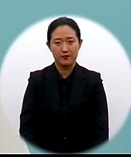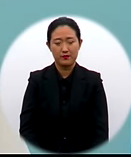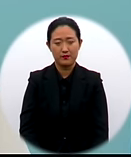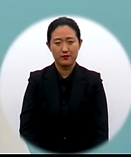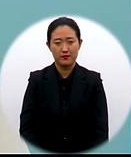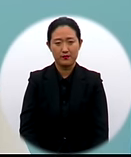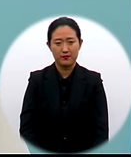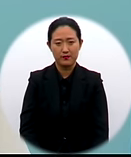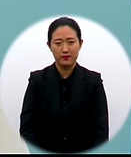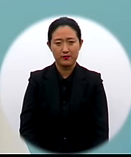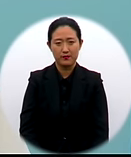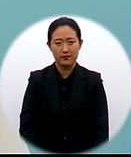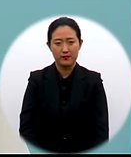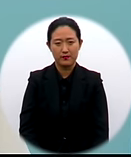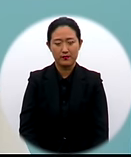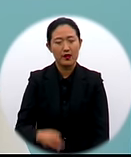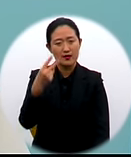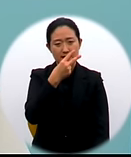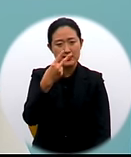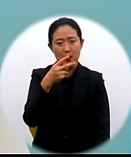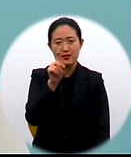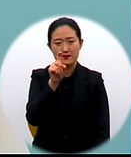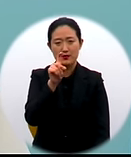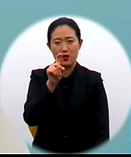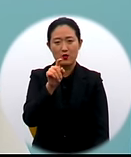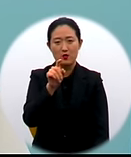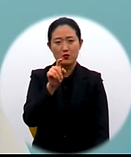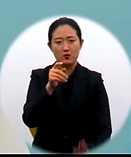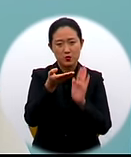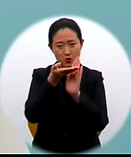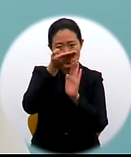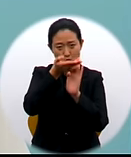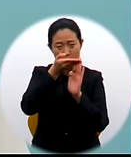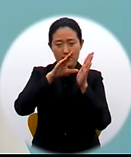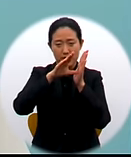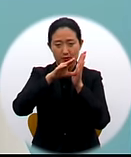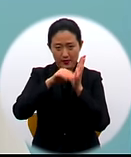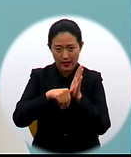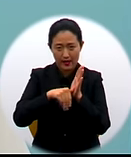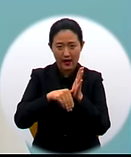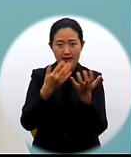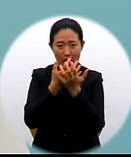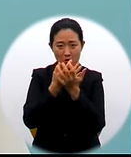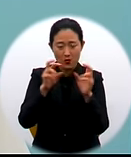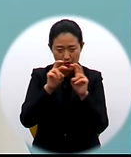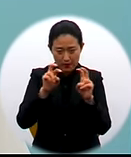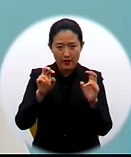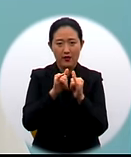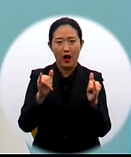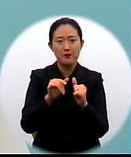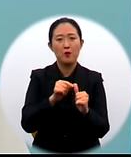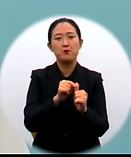포지션을 채용하기 시작할 무렵에 이 데이터 분석가들은 무엇을 하던 사람이었냐? 데이터를 다루는